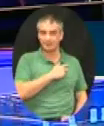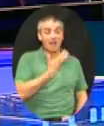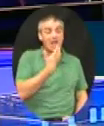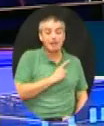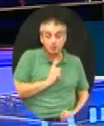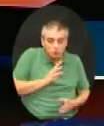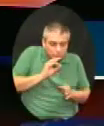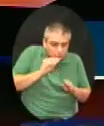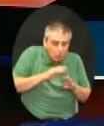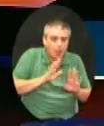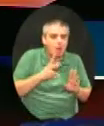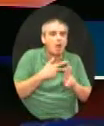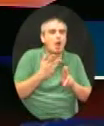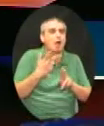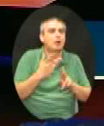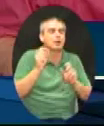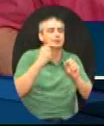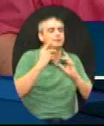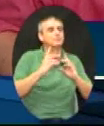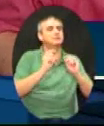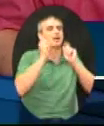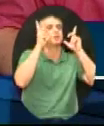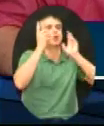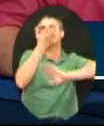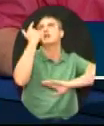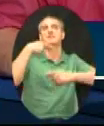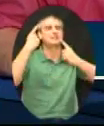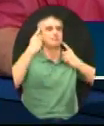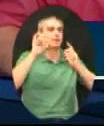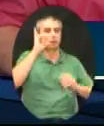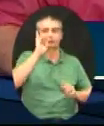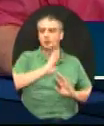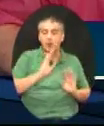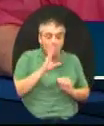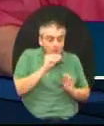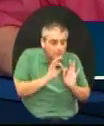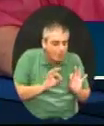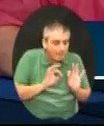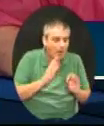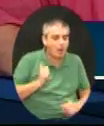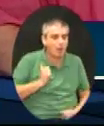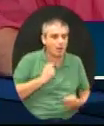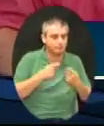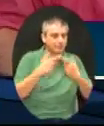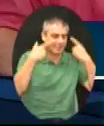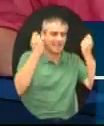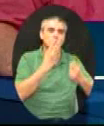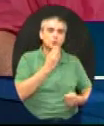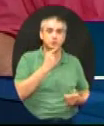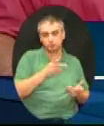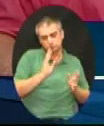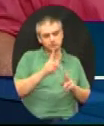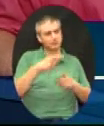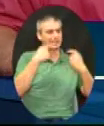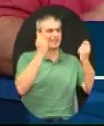הייתה נגיעה, חוץ מאשר מסע התעוררות, פעם אחת לפני ימים נוראים, לא הייתה נגיעה לחיילים בתחום של חינוך יהודי. זה היה